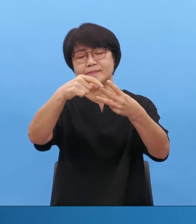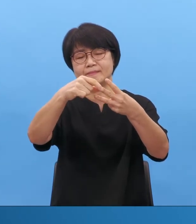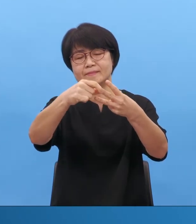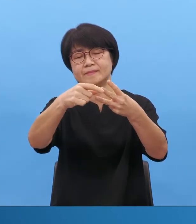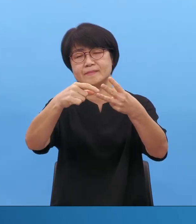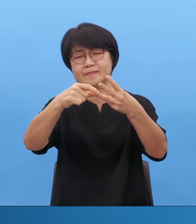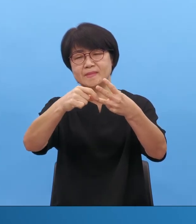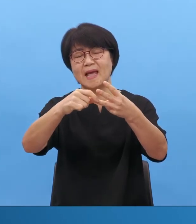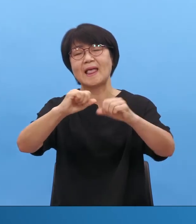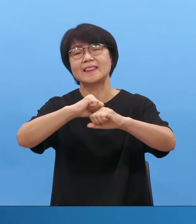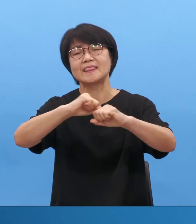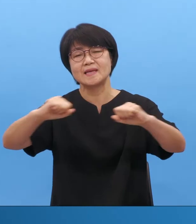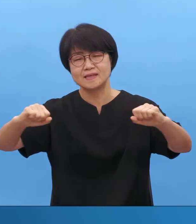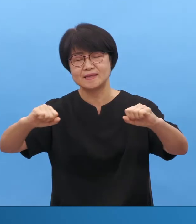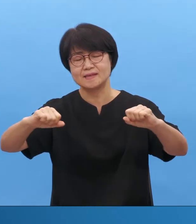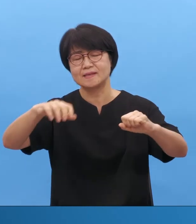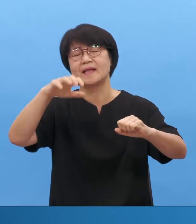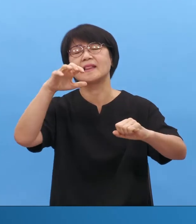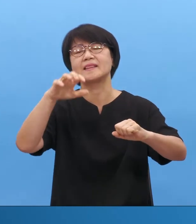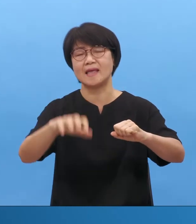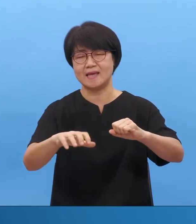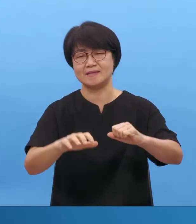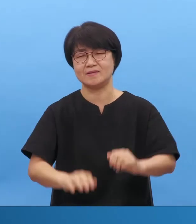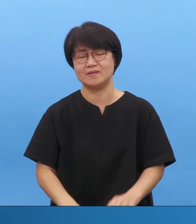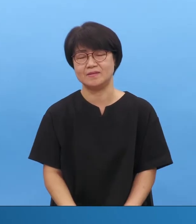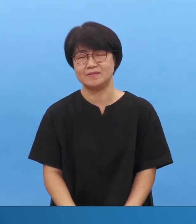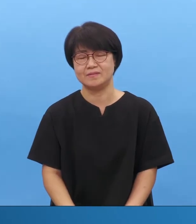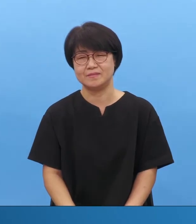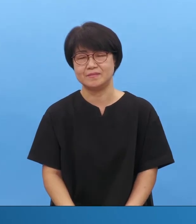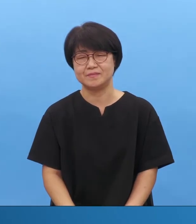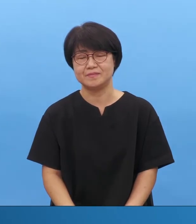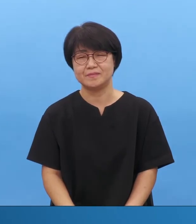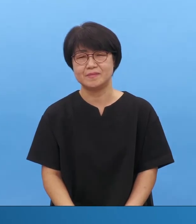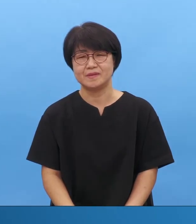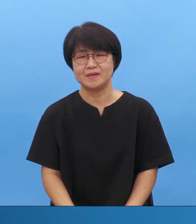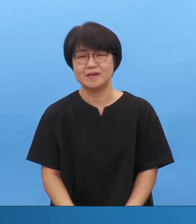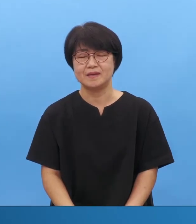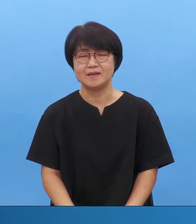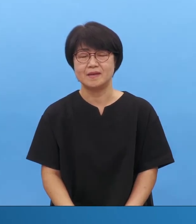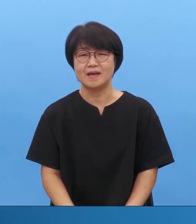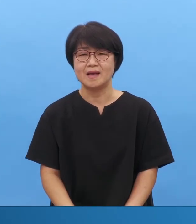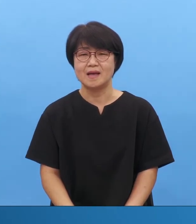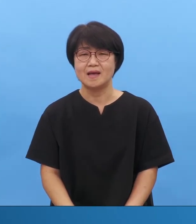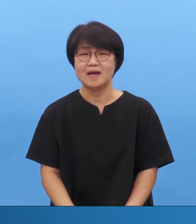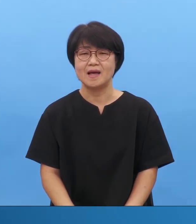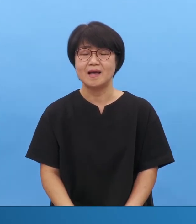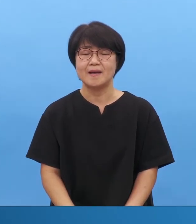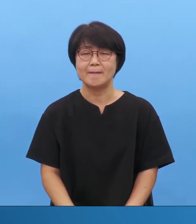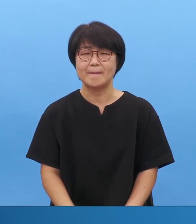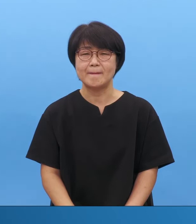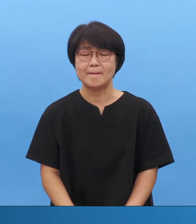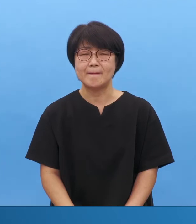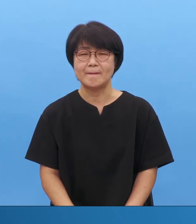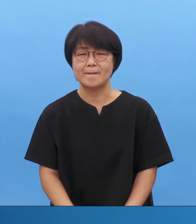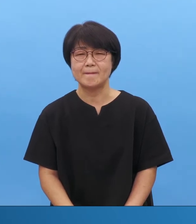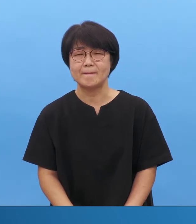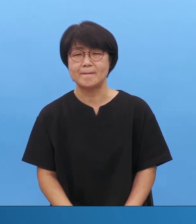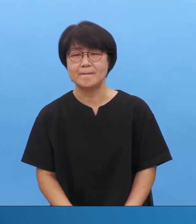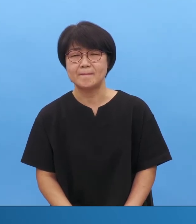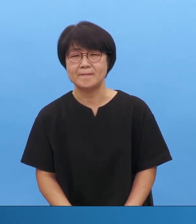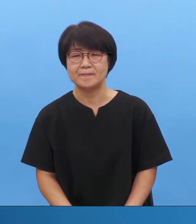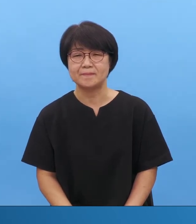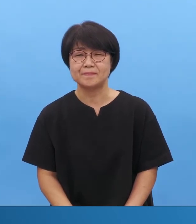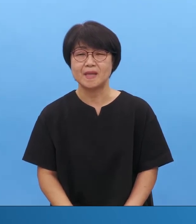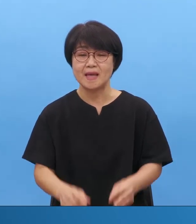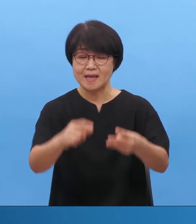1, 2, 3 성전 없애버린 거예요. I saw something great that God got rid of the first, second, and third temple because they lacked to have this. 자 이게